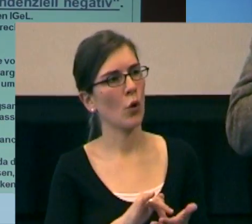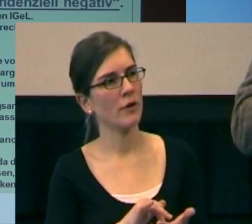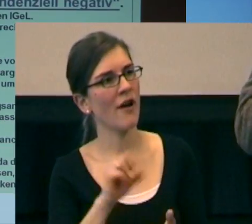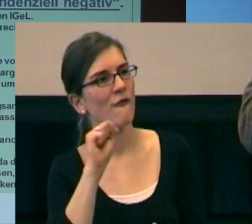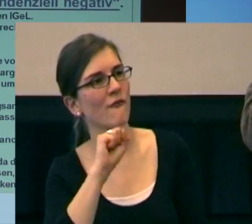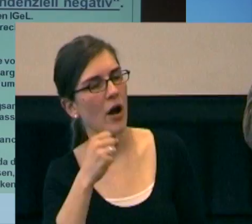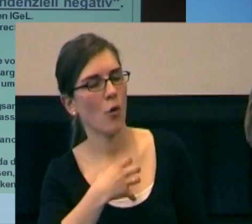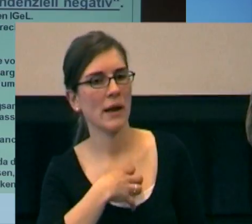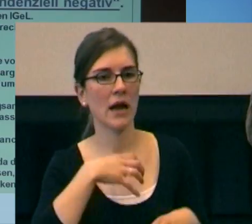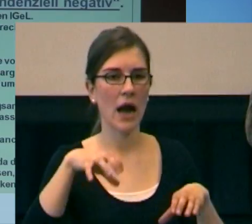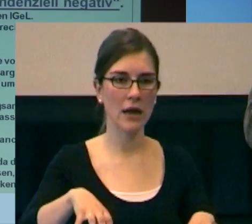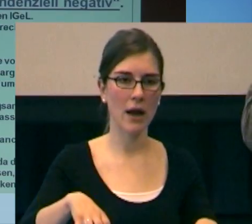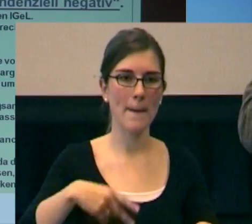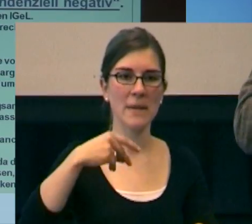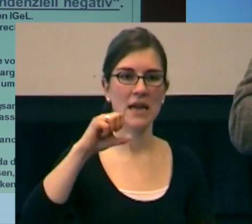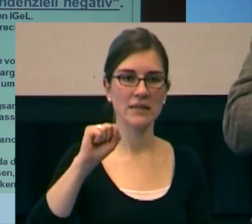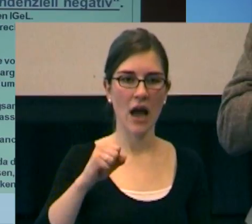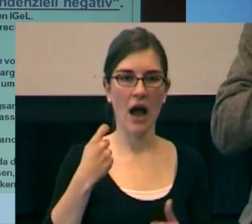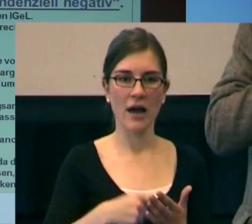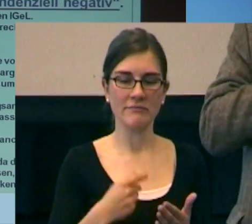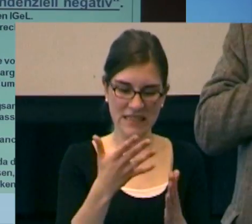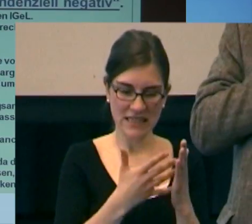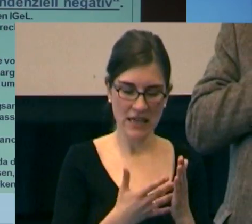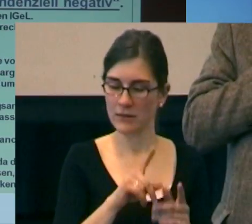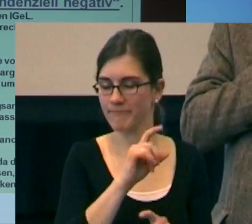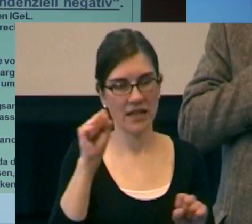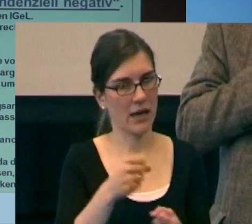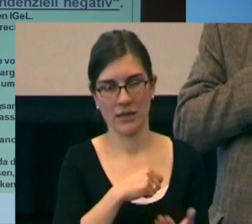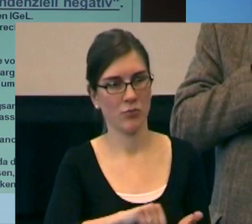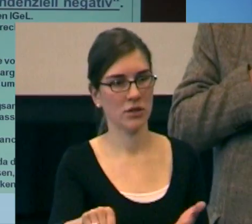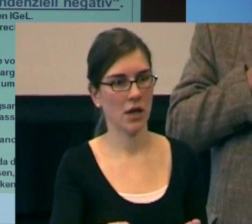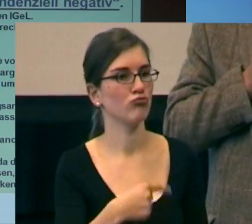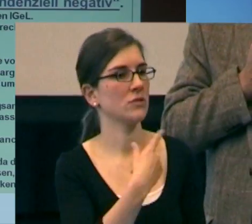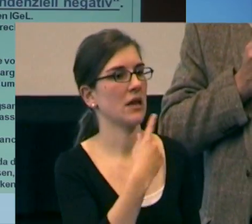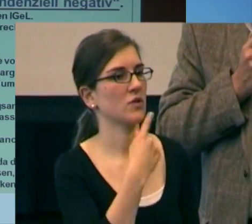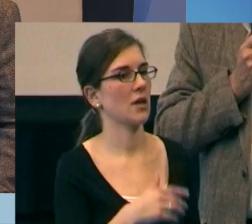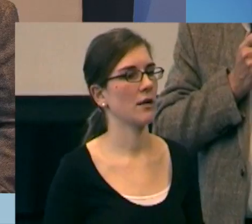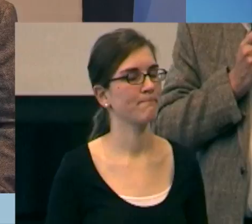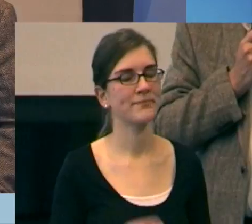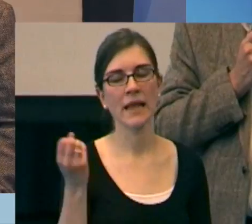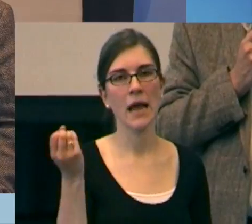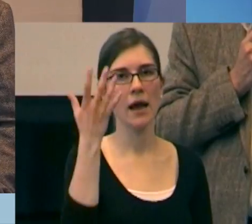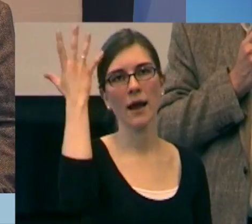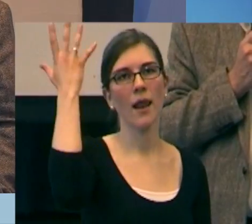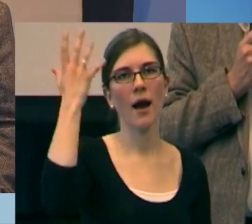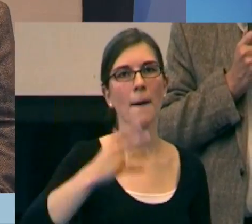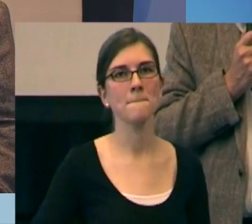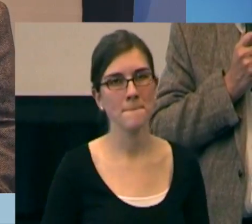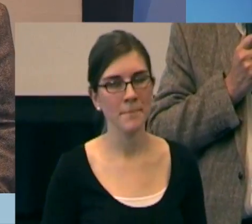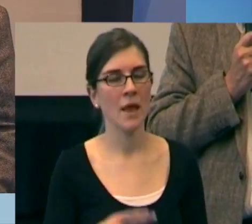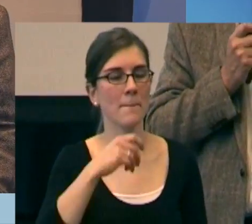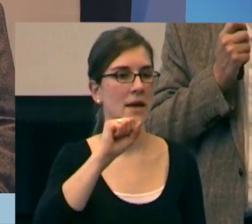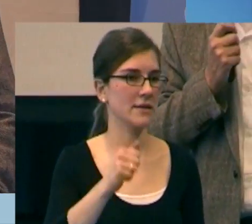warum die Krankenkassen diesen PSA-Test nicht bezahlen. die sagen, es ist eindeutig, dass dieser